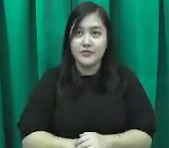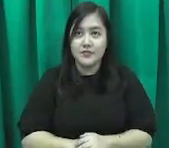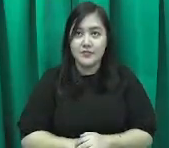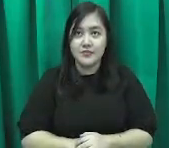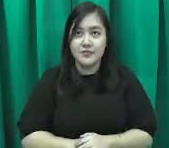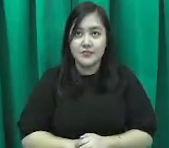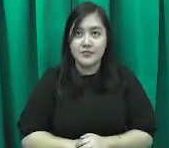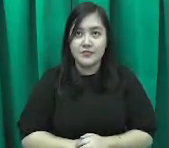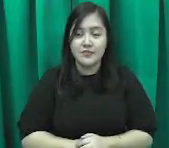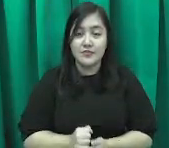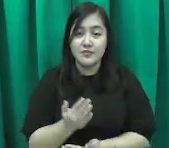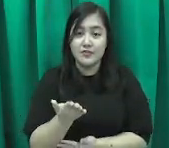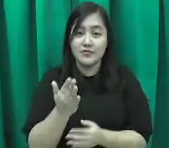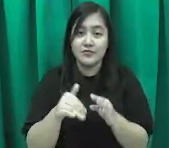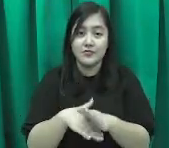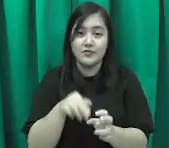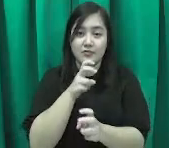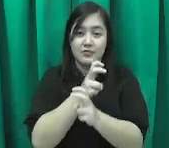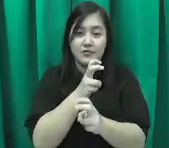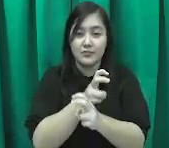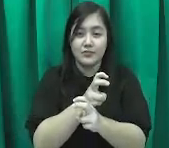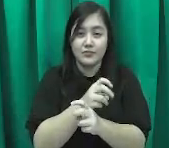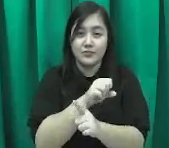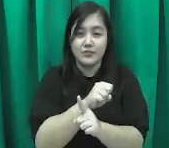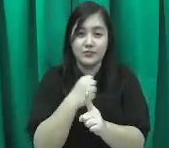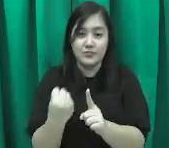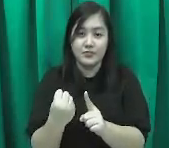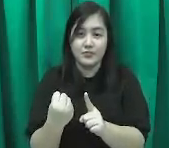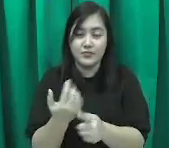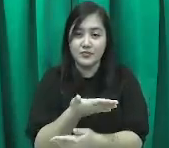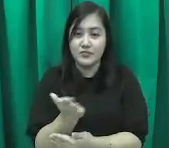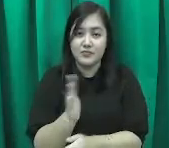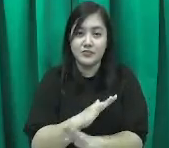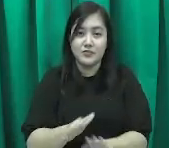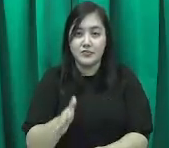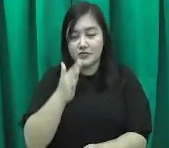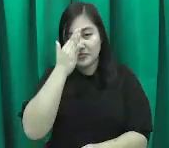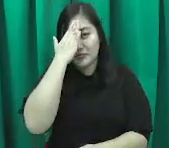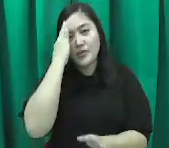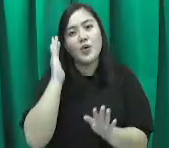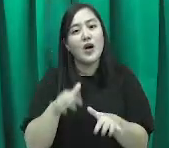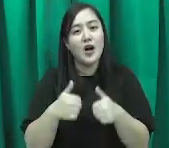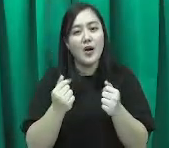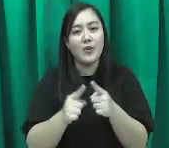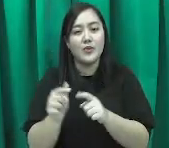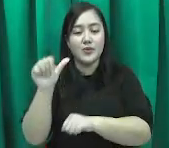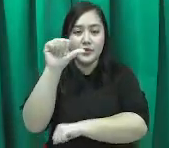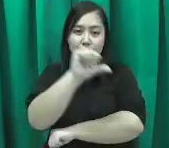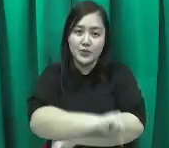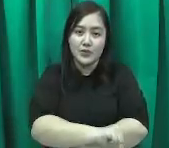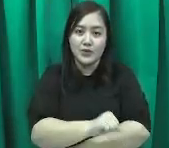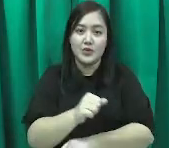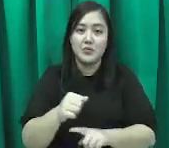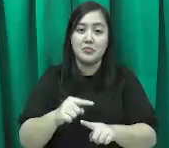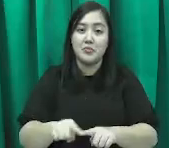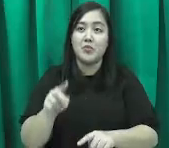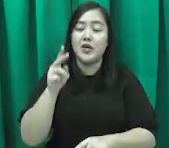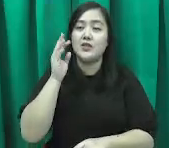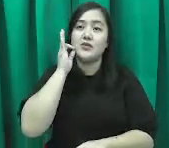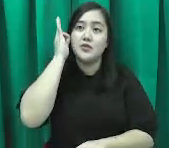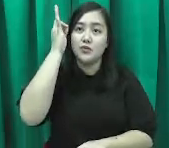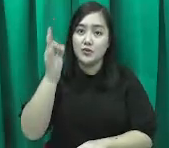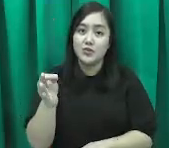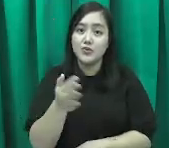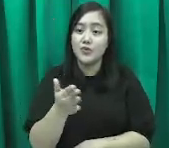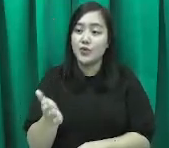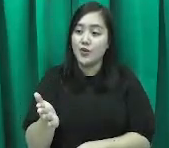silamuot. Tama ba yung word? Silamuot. Oo. Na hindi mo alam kung paano matatakasan yun. And then maya-maya, parang, naayos na. Yes. Di ba?